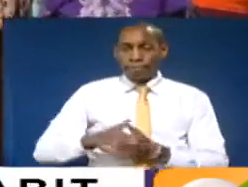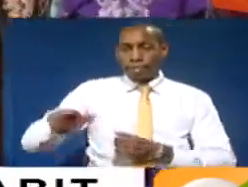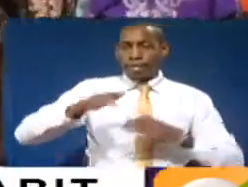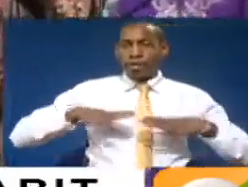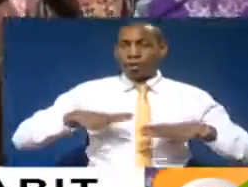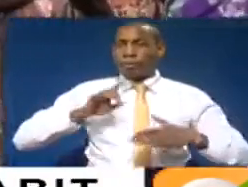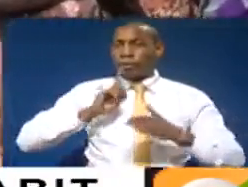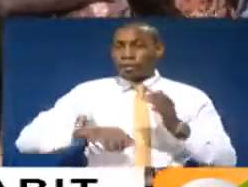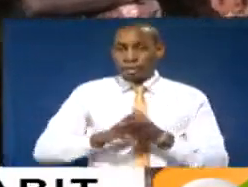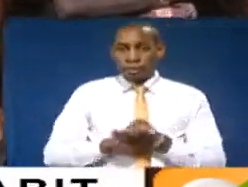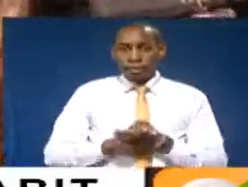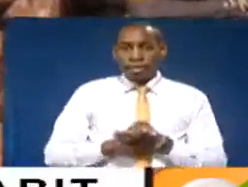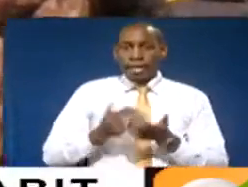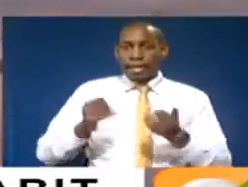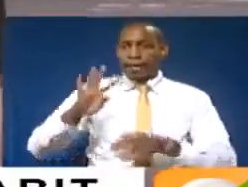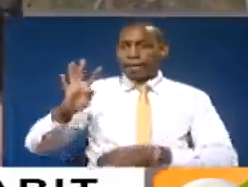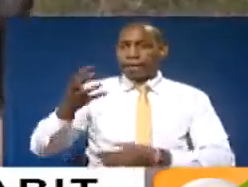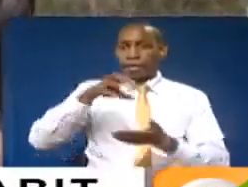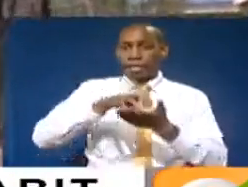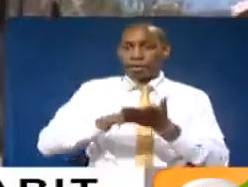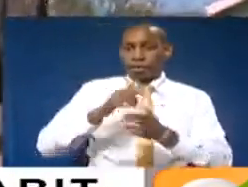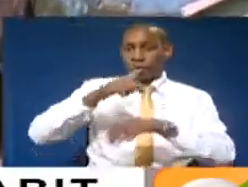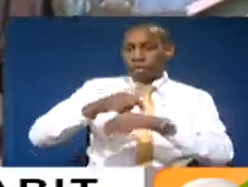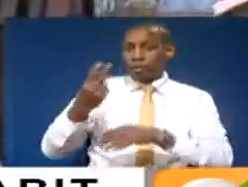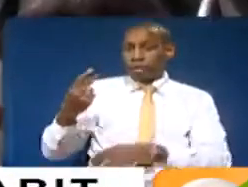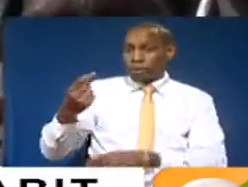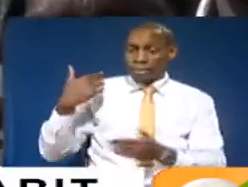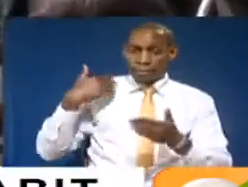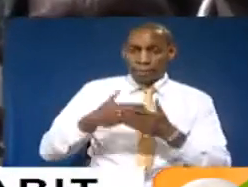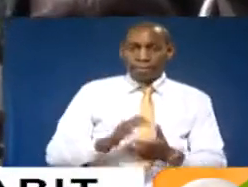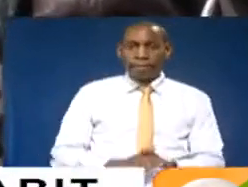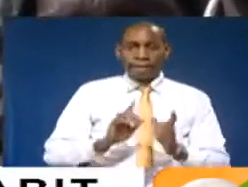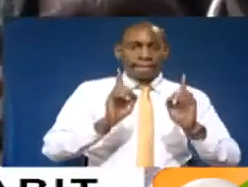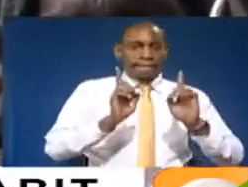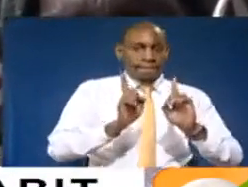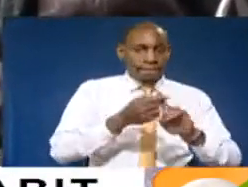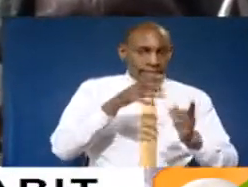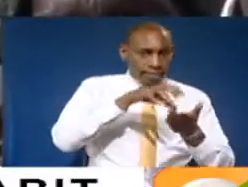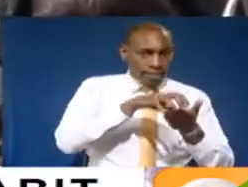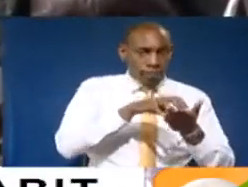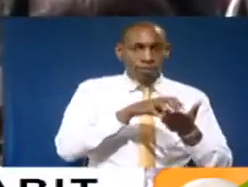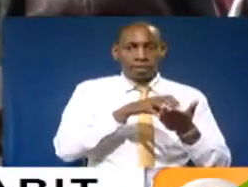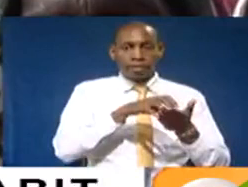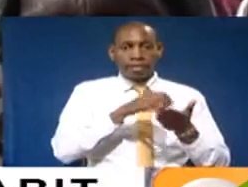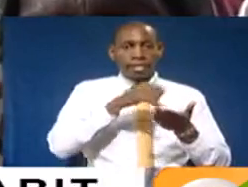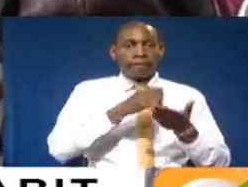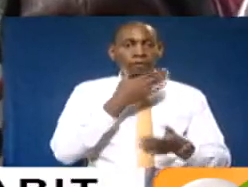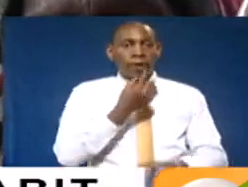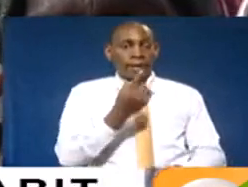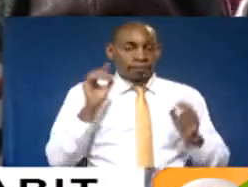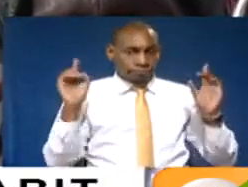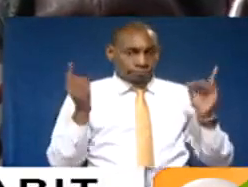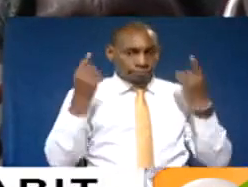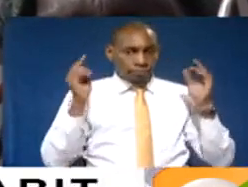Locals here claim that this is the fourth incident in a span of 2 months. Kisa ya kwanza ilikuwa ya mzee moja